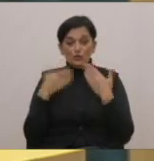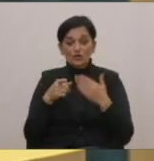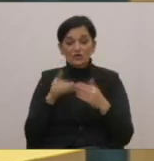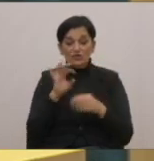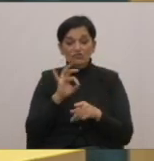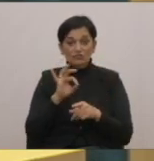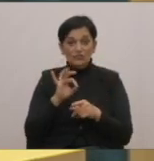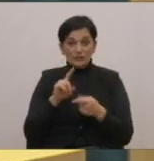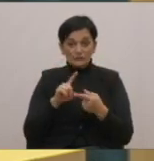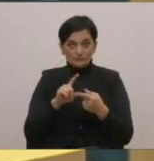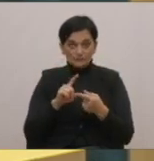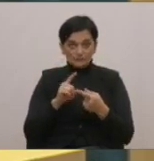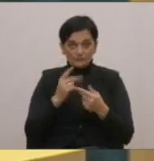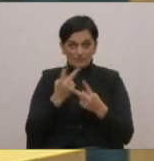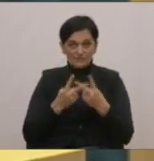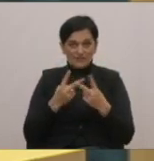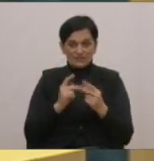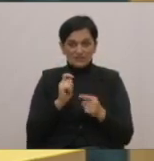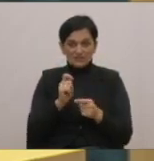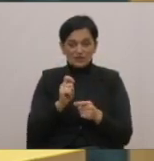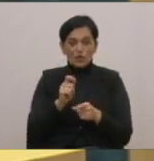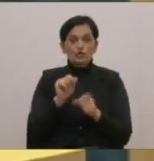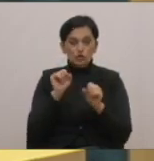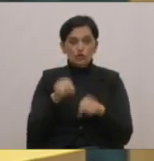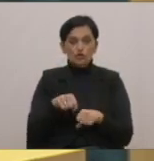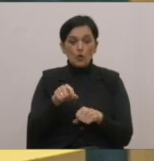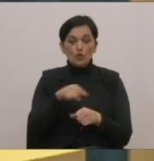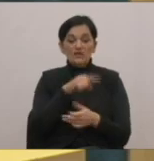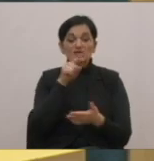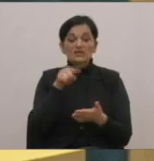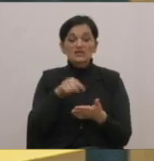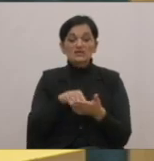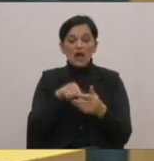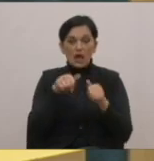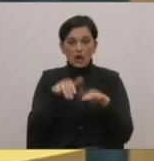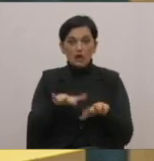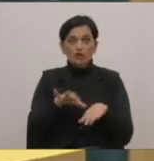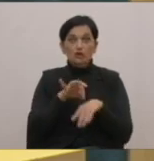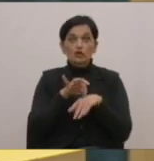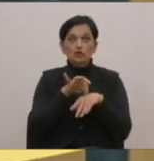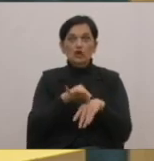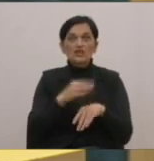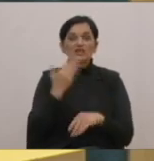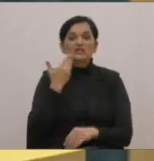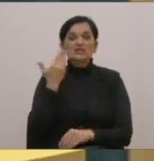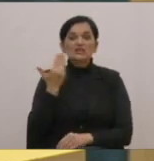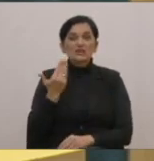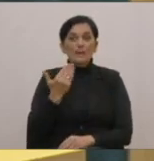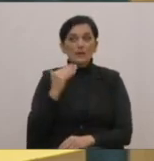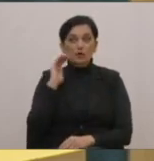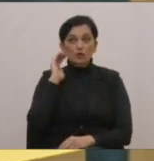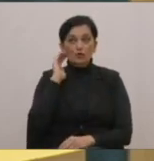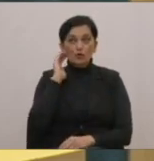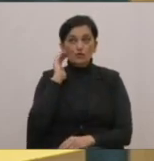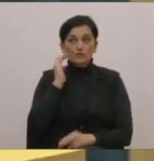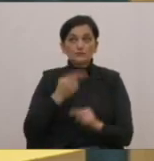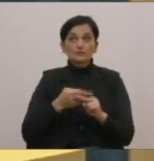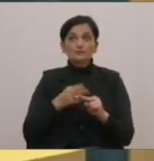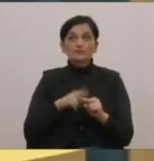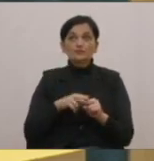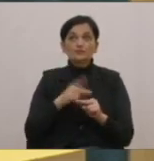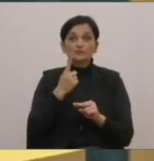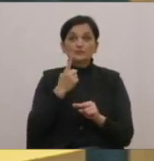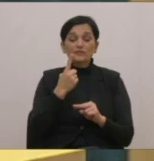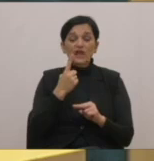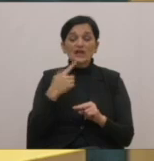შესახებ, და ესე იგი მას შეუძლია, რომ საკითხის გადასაწყვეტად ჩაატაროს ზეპირი მოსმენა. ეს დაზოგავს ერთი